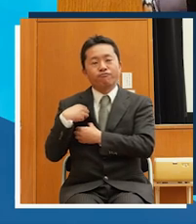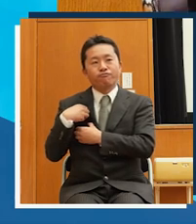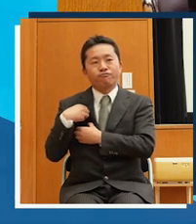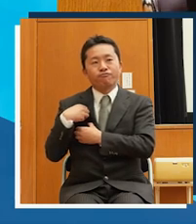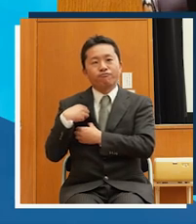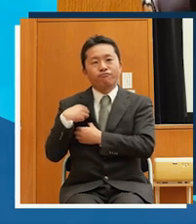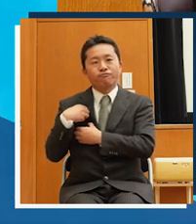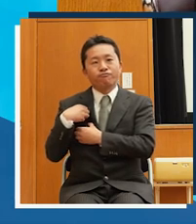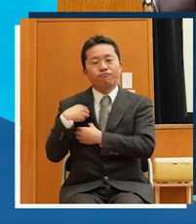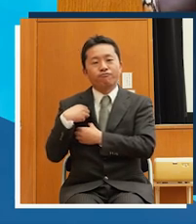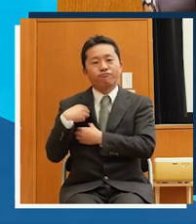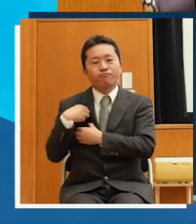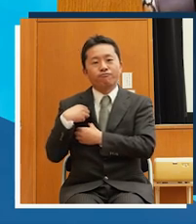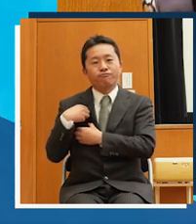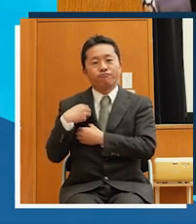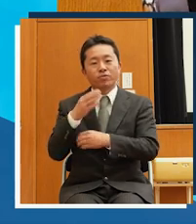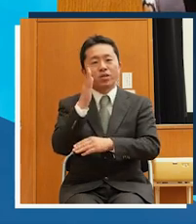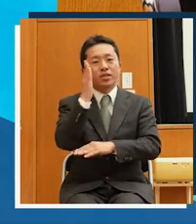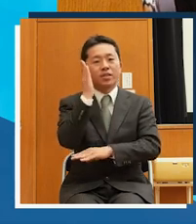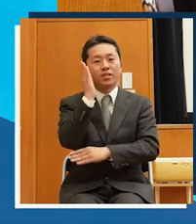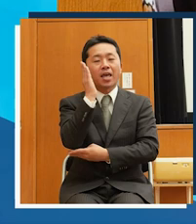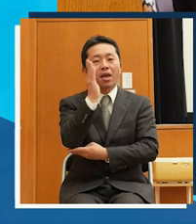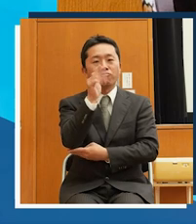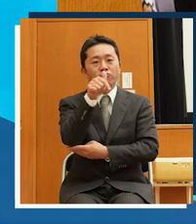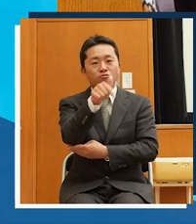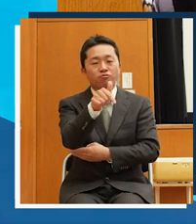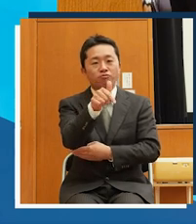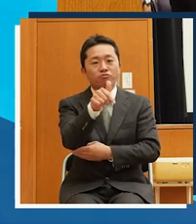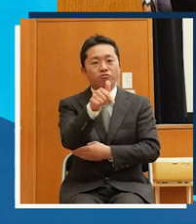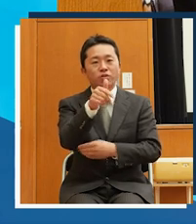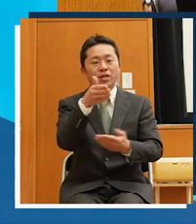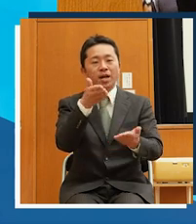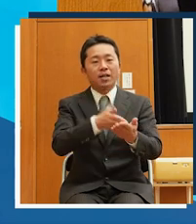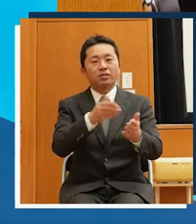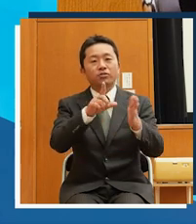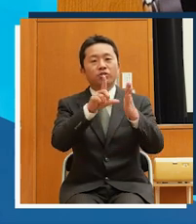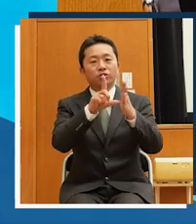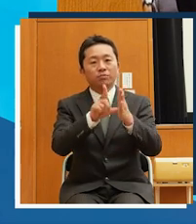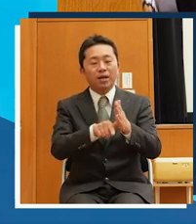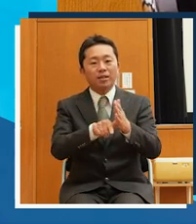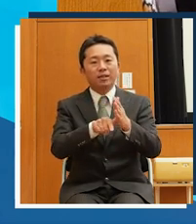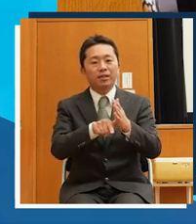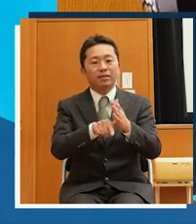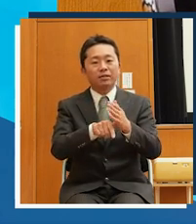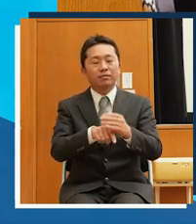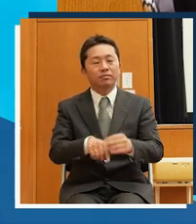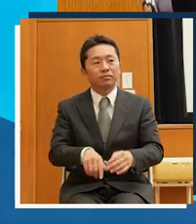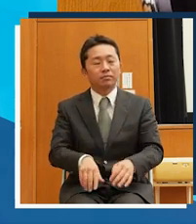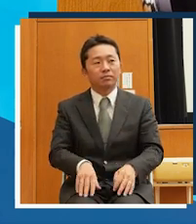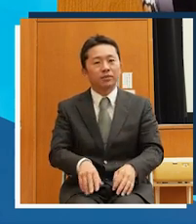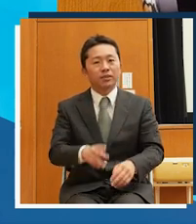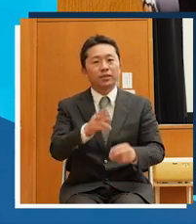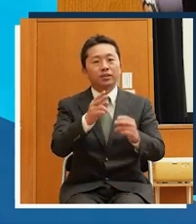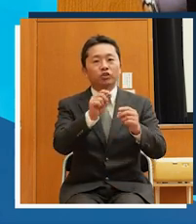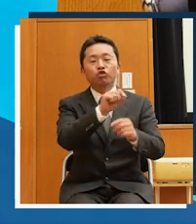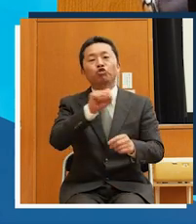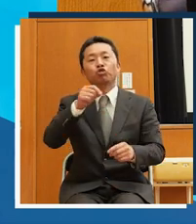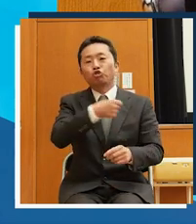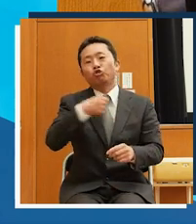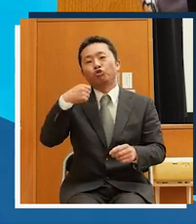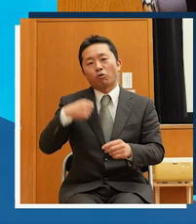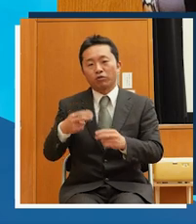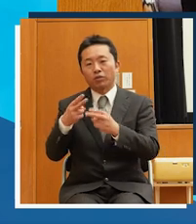話も出てきてないんですね政府と話をする場合には米軍の基地の話がする場合には1分以内に中国の話と北朝鮮の話が出てくるんです